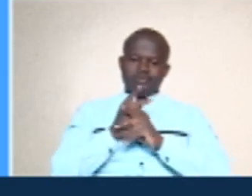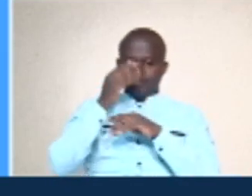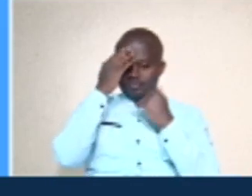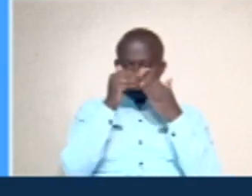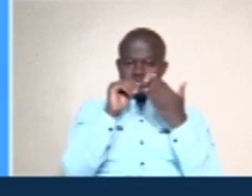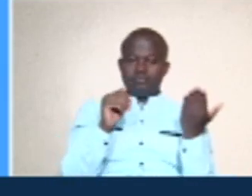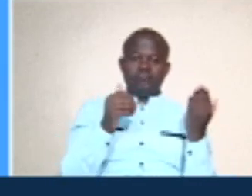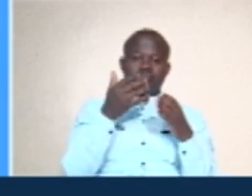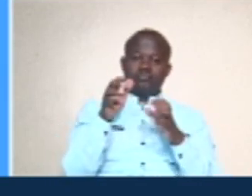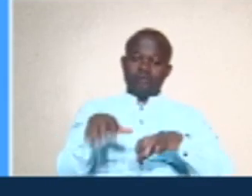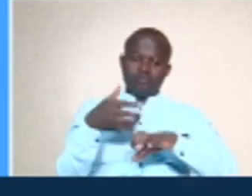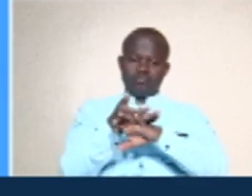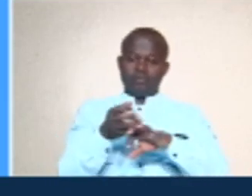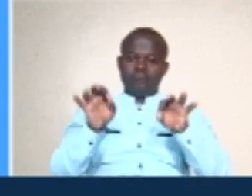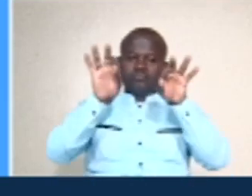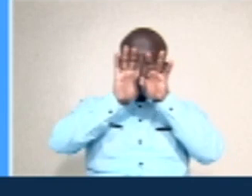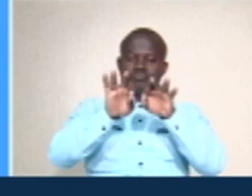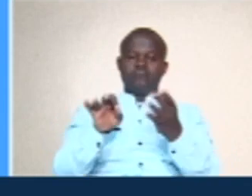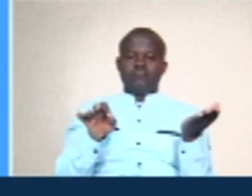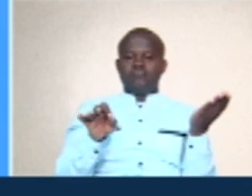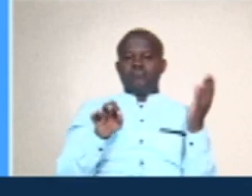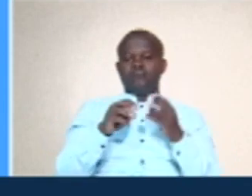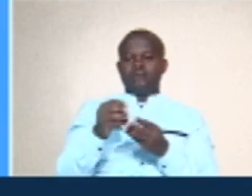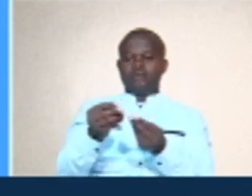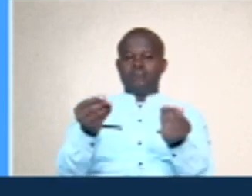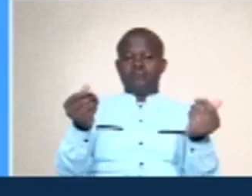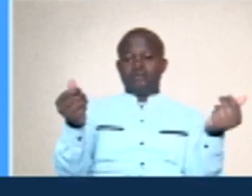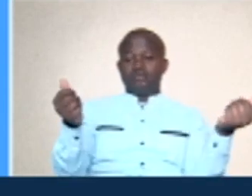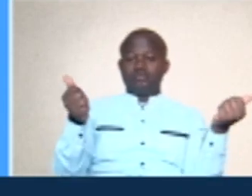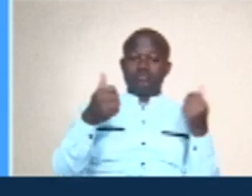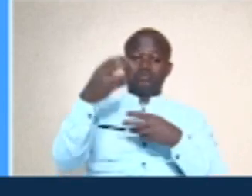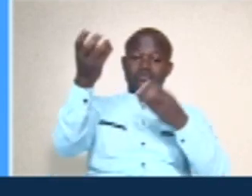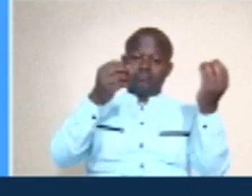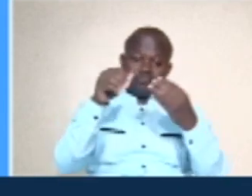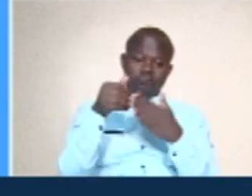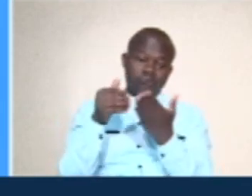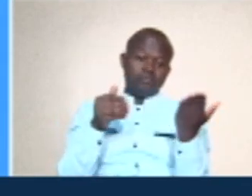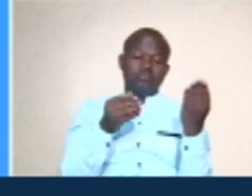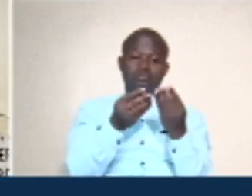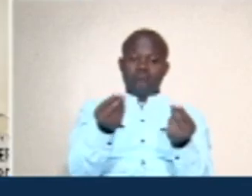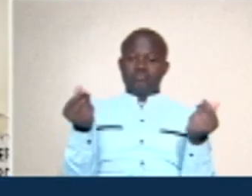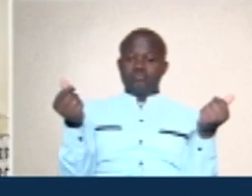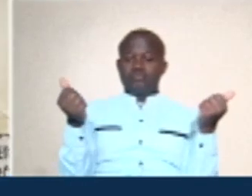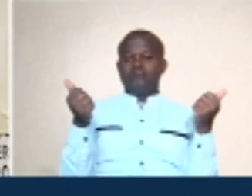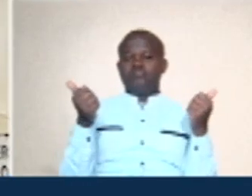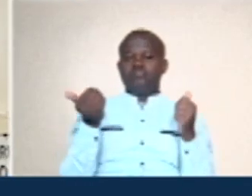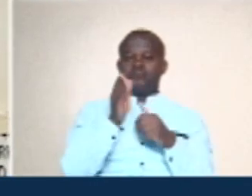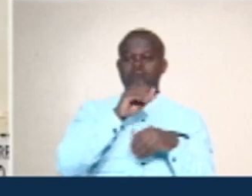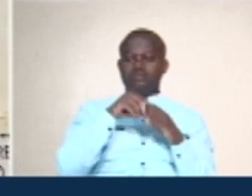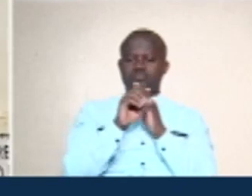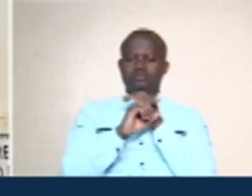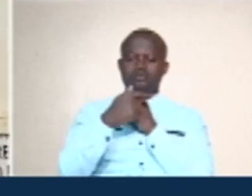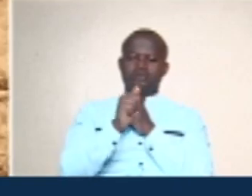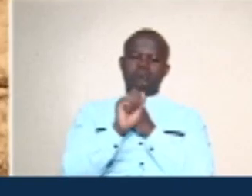kugira ngo ubucukuzi bujyane n'imibereho myiza y'abaturage. Iyo ibidukikije byangiritse isuri iradutwara, isuri iratwangiriza. Tugarutse mu karere ka